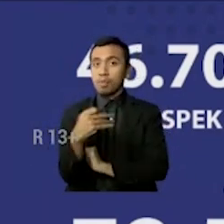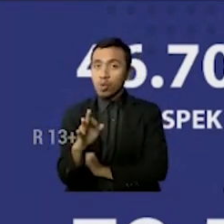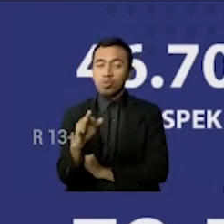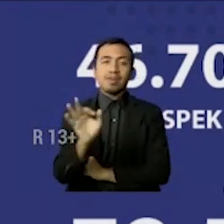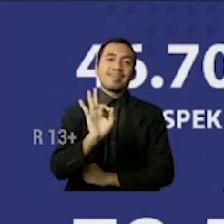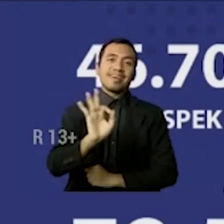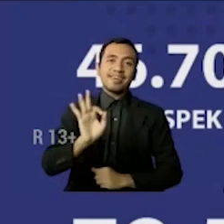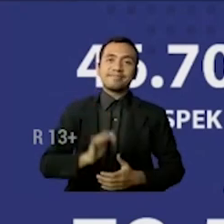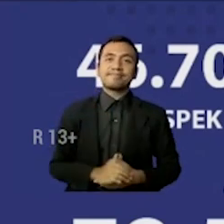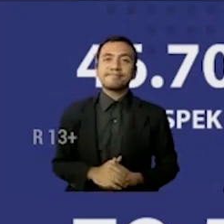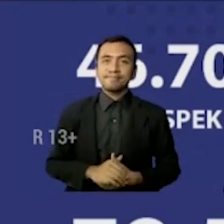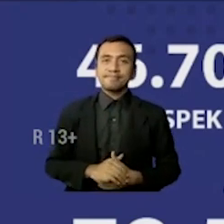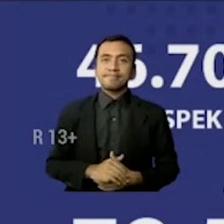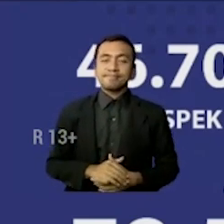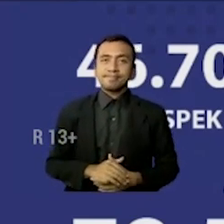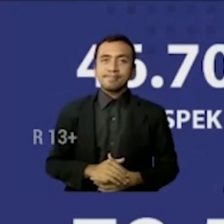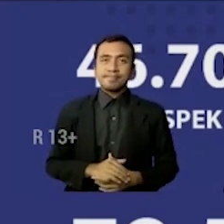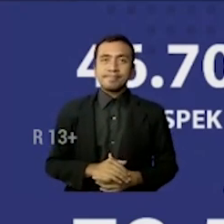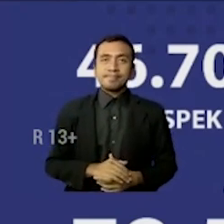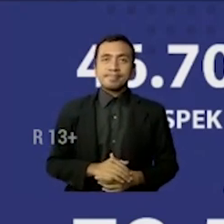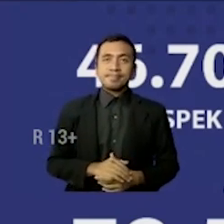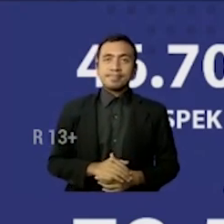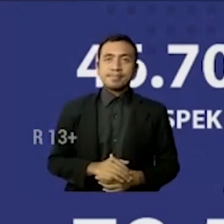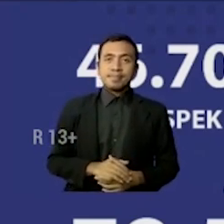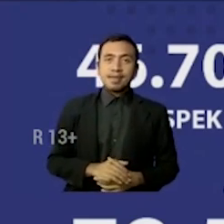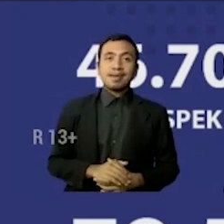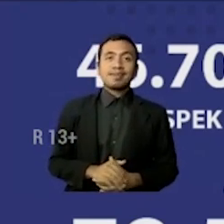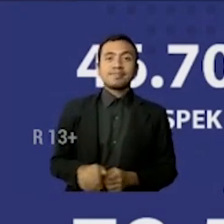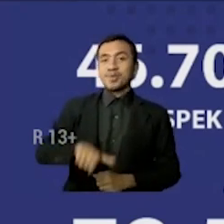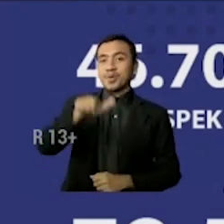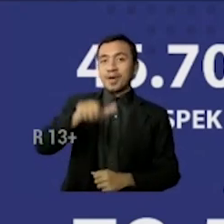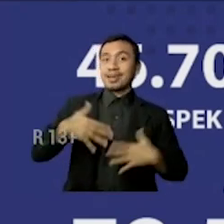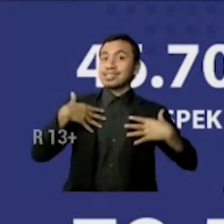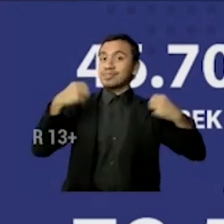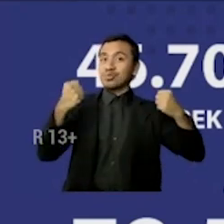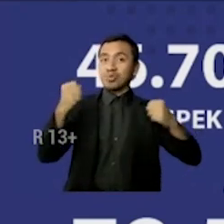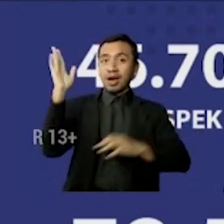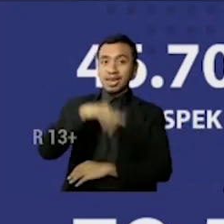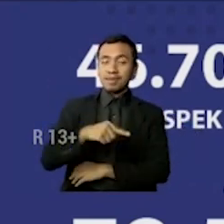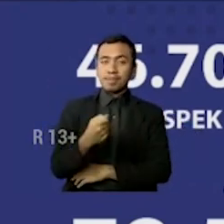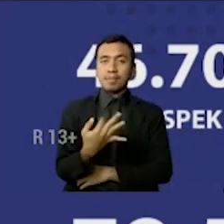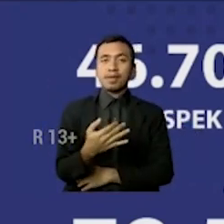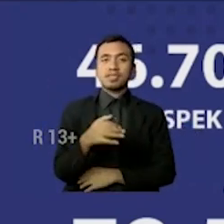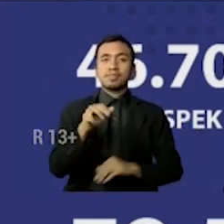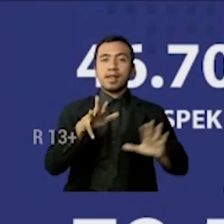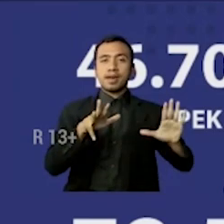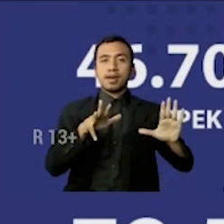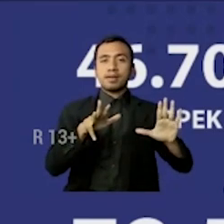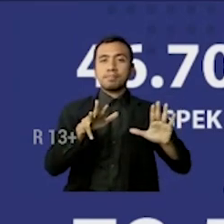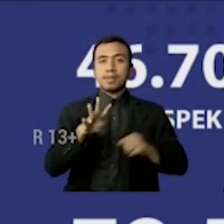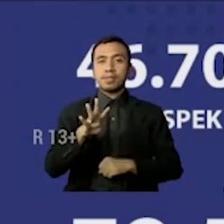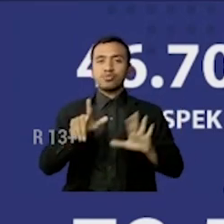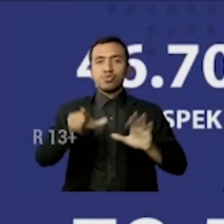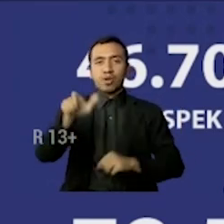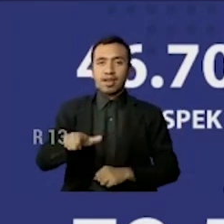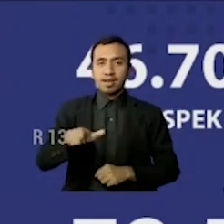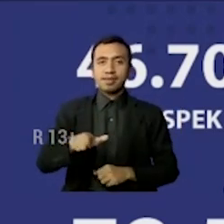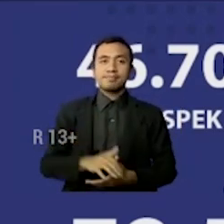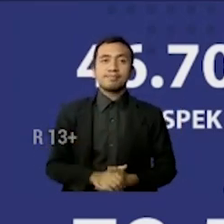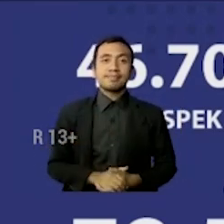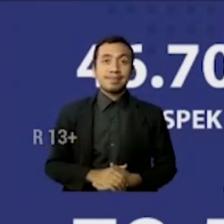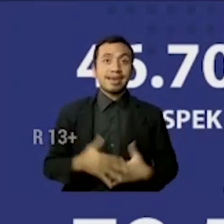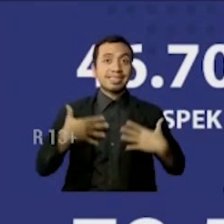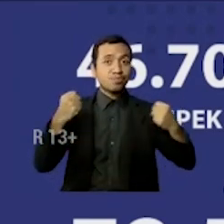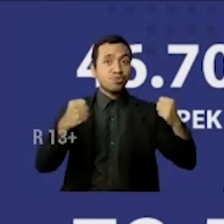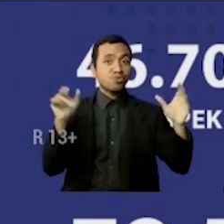baru total kasus sembuh yang kita dapatkan hari ini adalah 947 orang sehingga kemudian sembuh